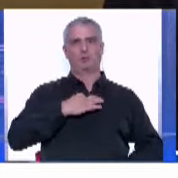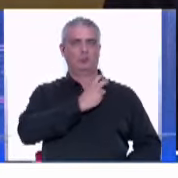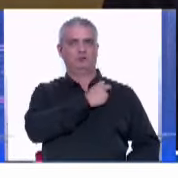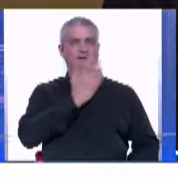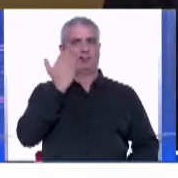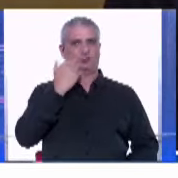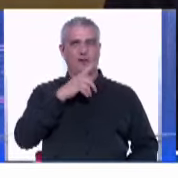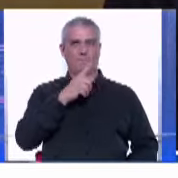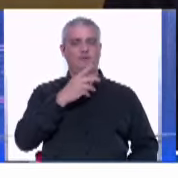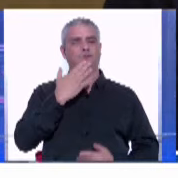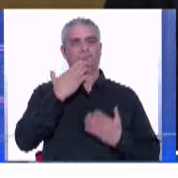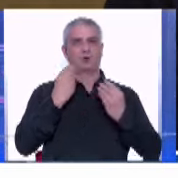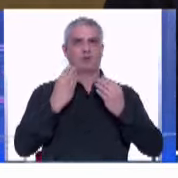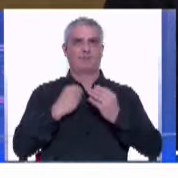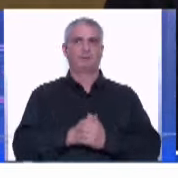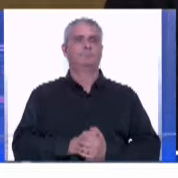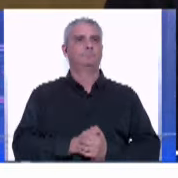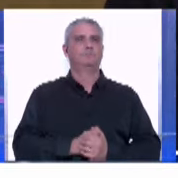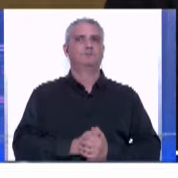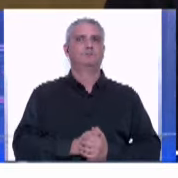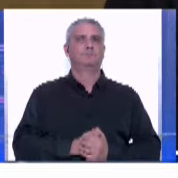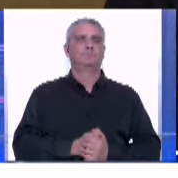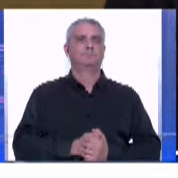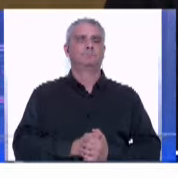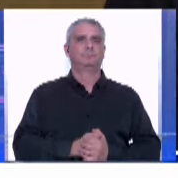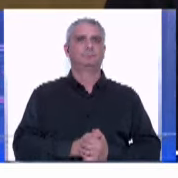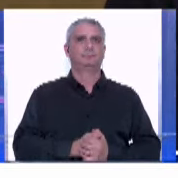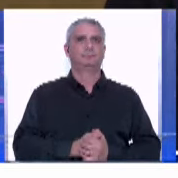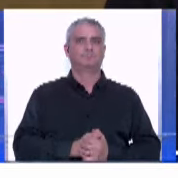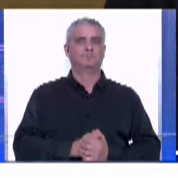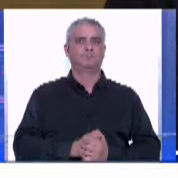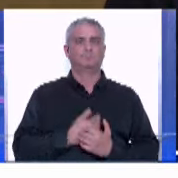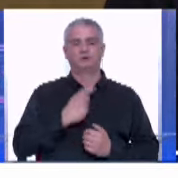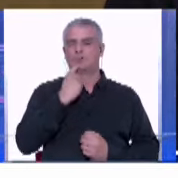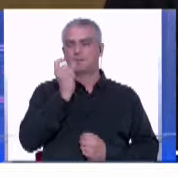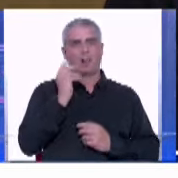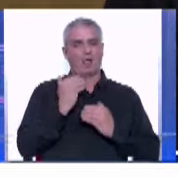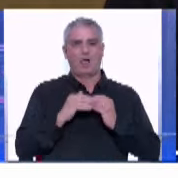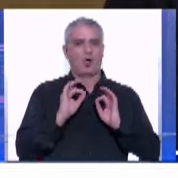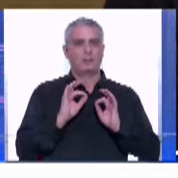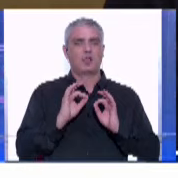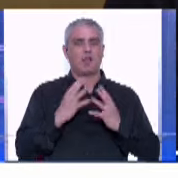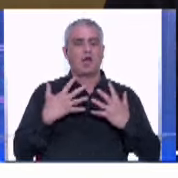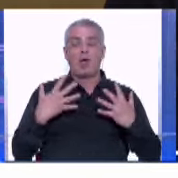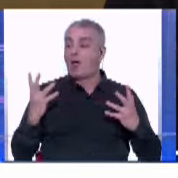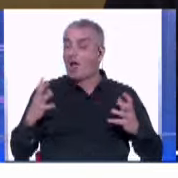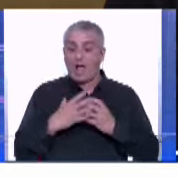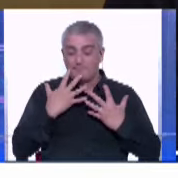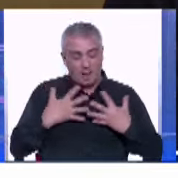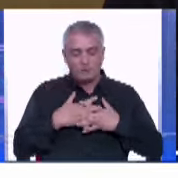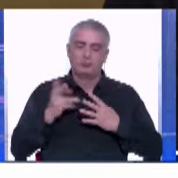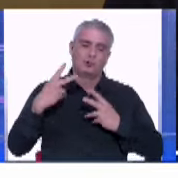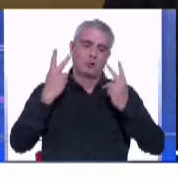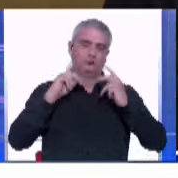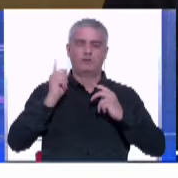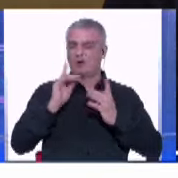זוהר דוד, תודה רבה לך על הדברים האלה. זהו, ורק... כן? במילה אחרונה, באמת, בבקשה. האחדות שלנו יותר חשובה מהכל.